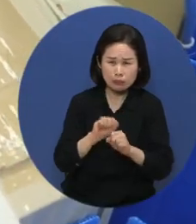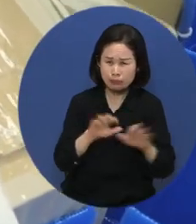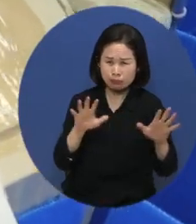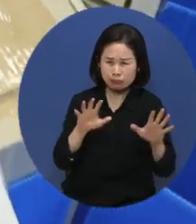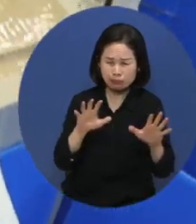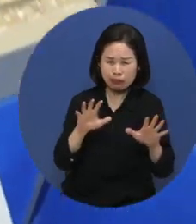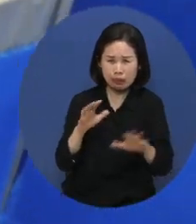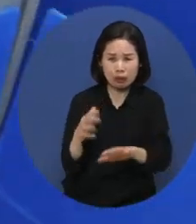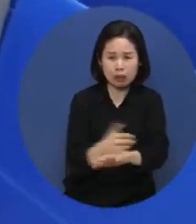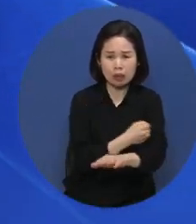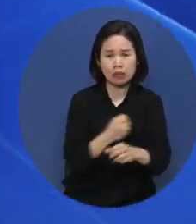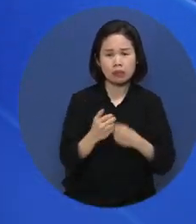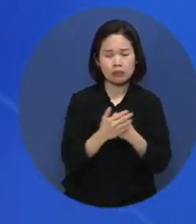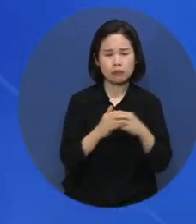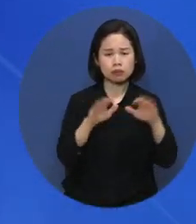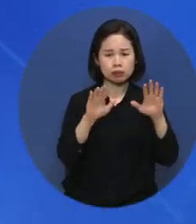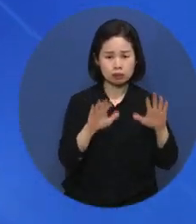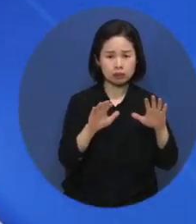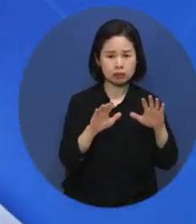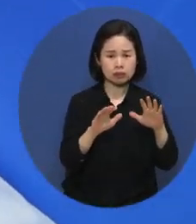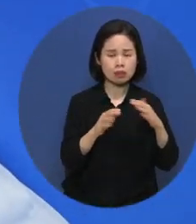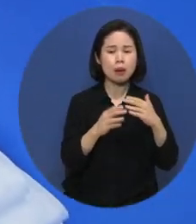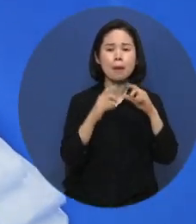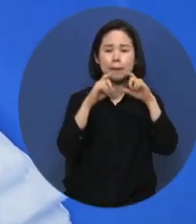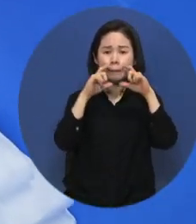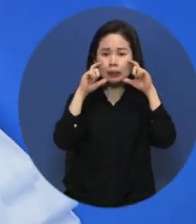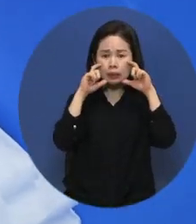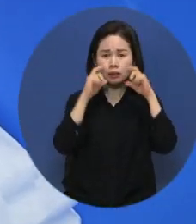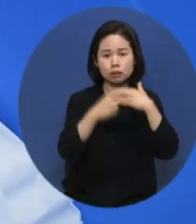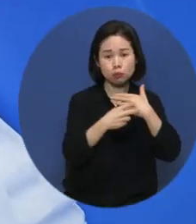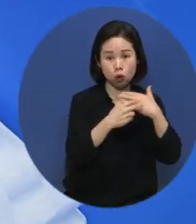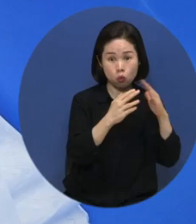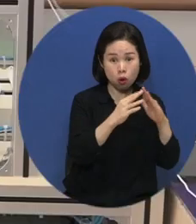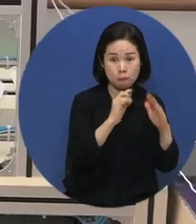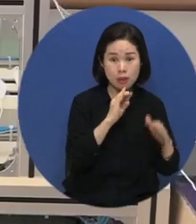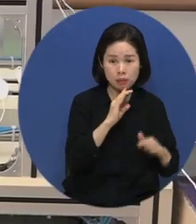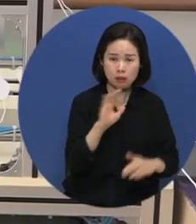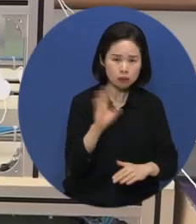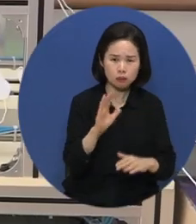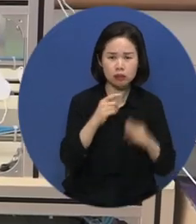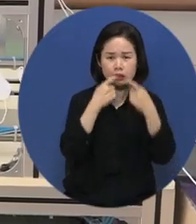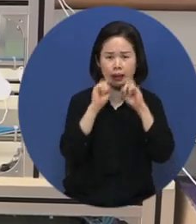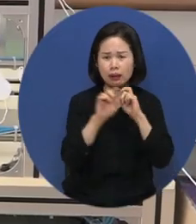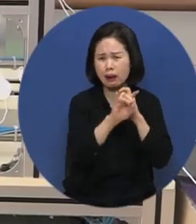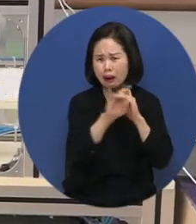마스크는 이제 병원뿐만 아니라 실생활 속에서도 필수품이 되어버렸는데요.